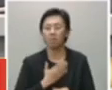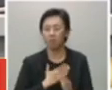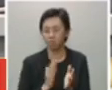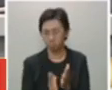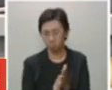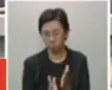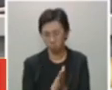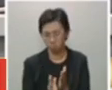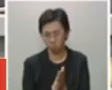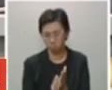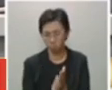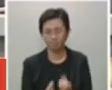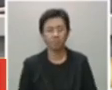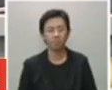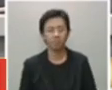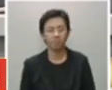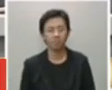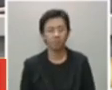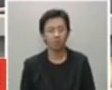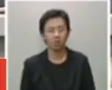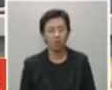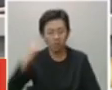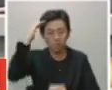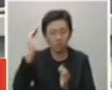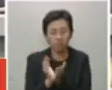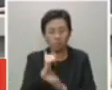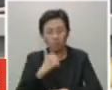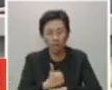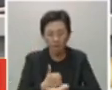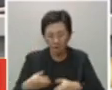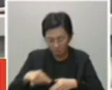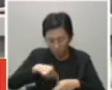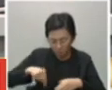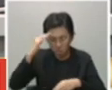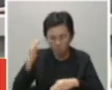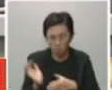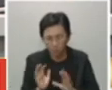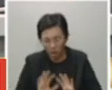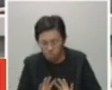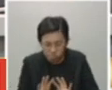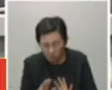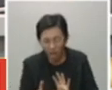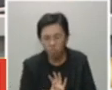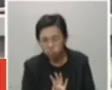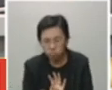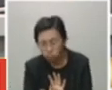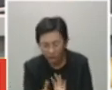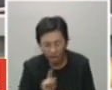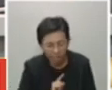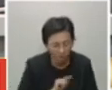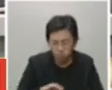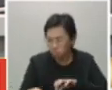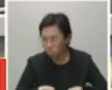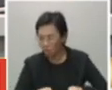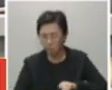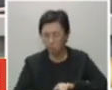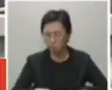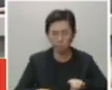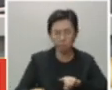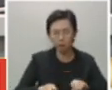าที่ท่านพาหน่วยออกปฏิบัติการด้วยตัวเองนะครับจัดการกับปัญห